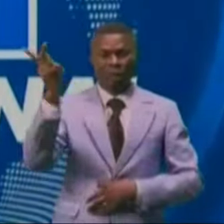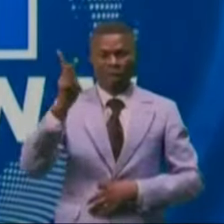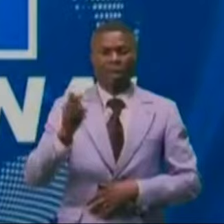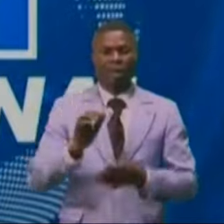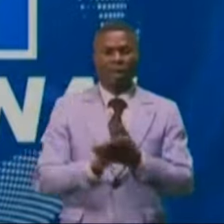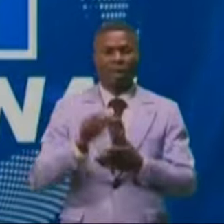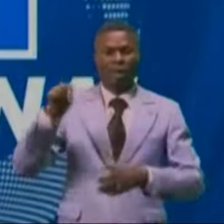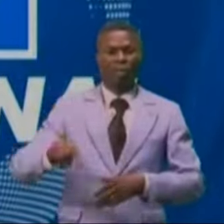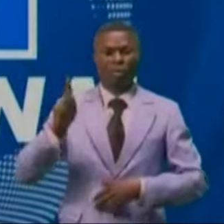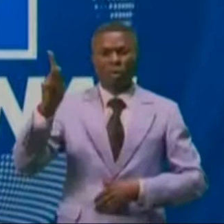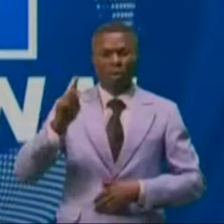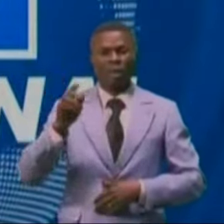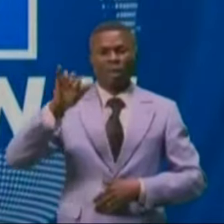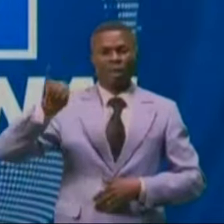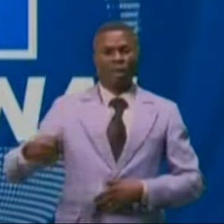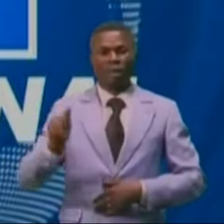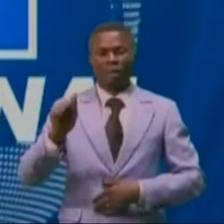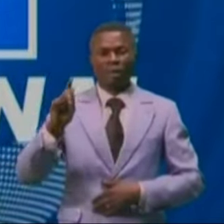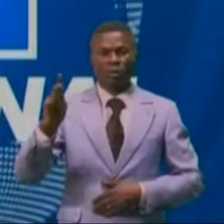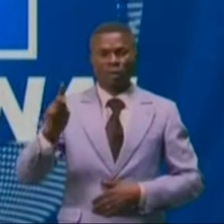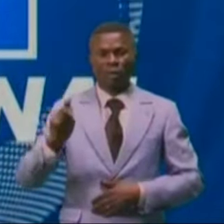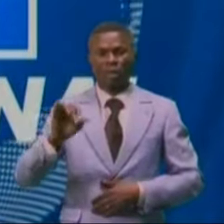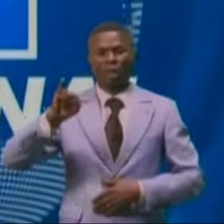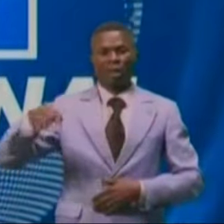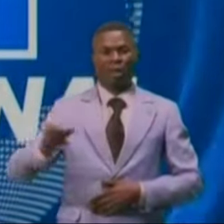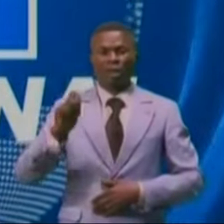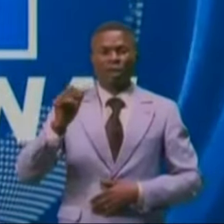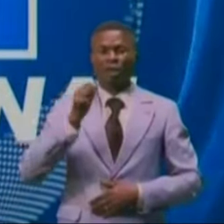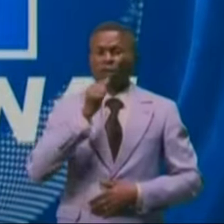Ma Campagne, Jamaïque et Joli Parc.